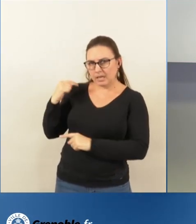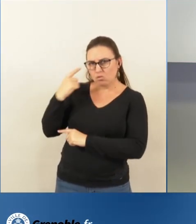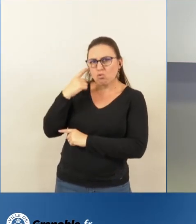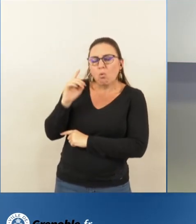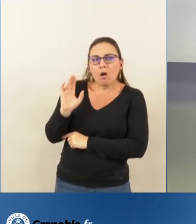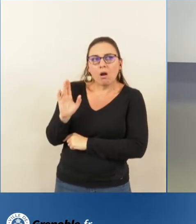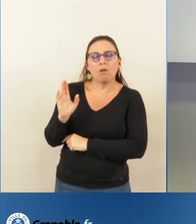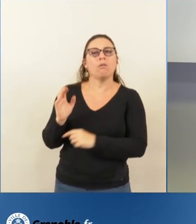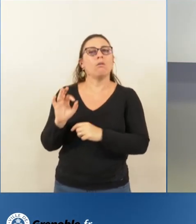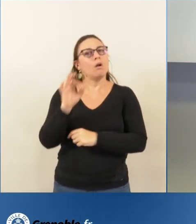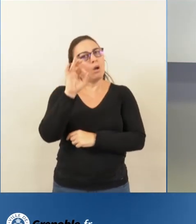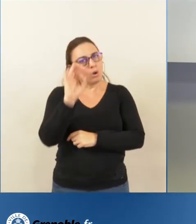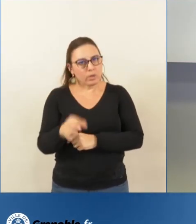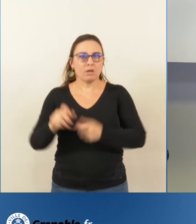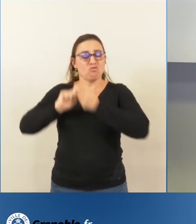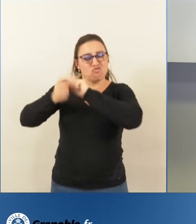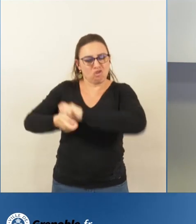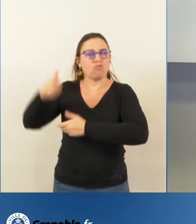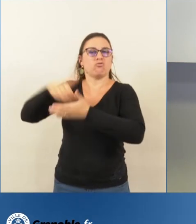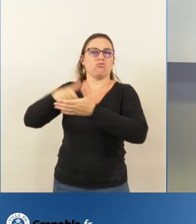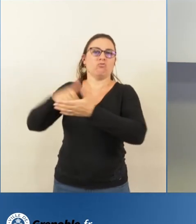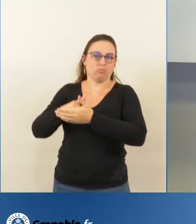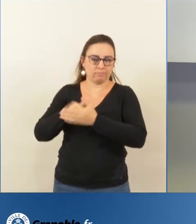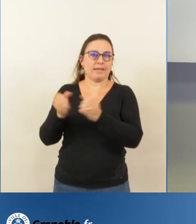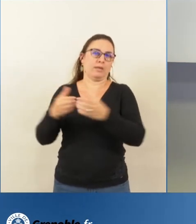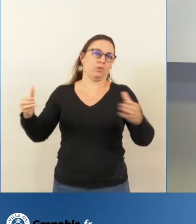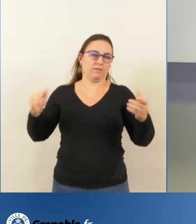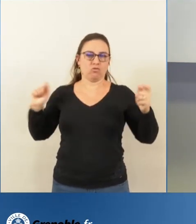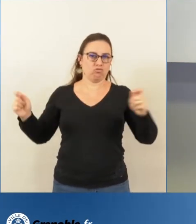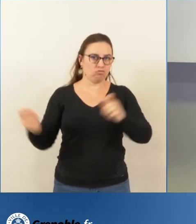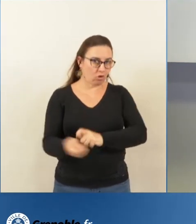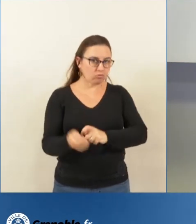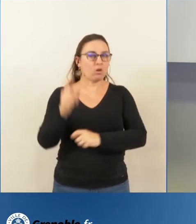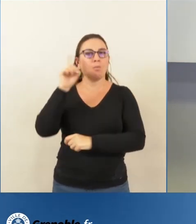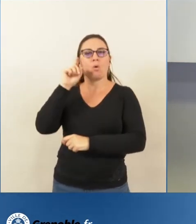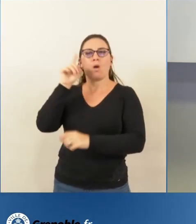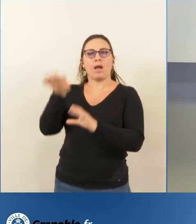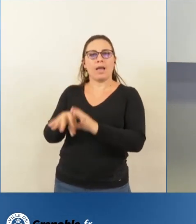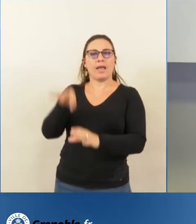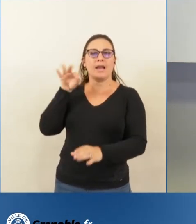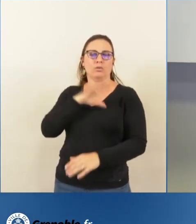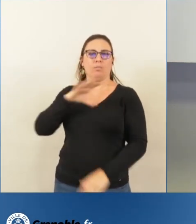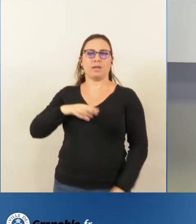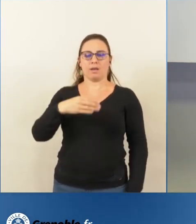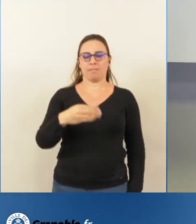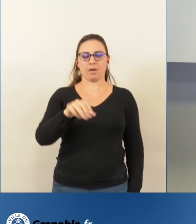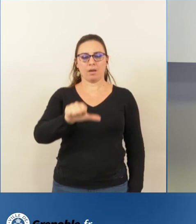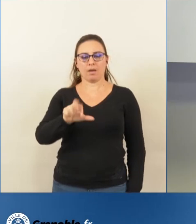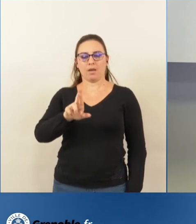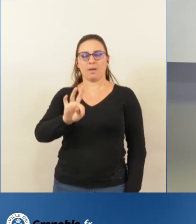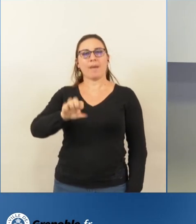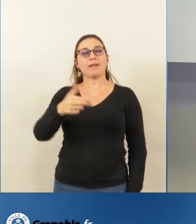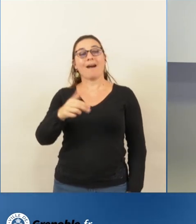eu là aussi remaniement de l'exécutif suite à l'élection d'Elisa Martin ici